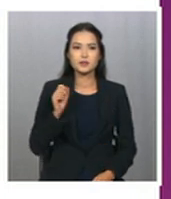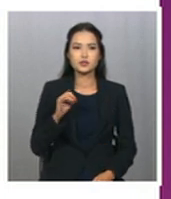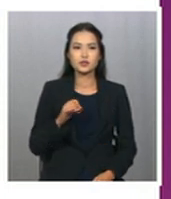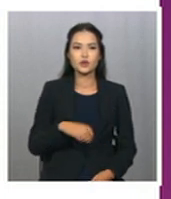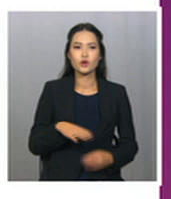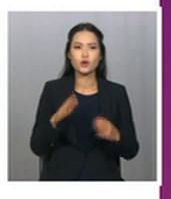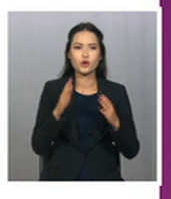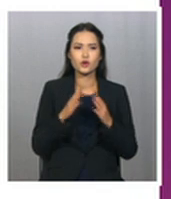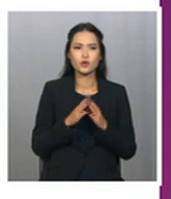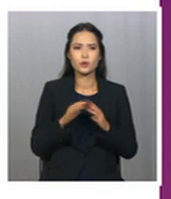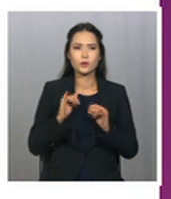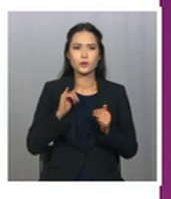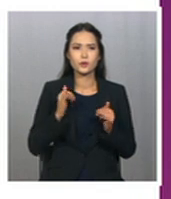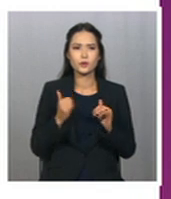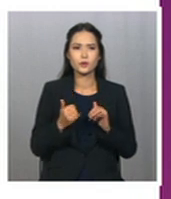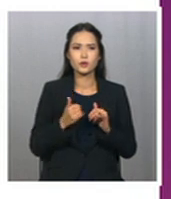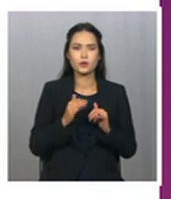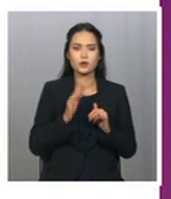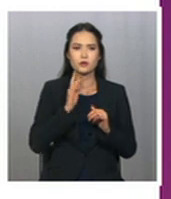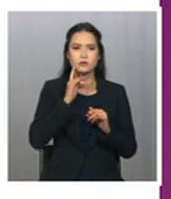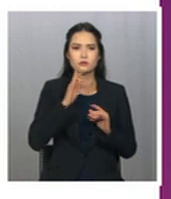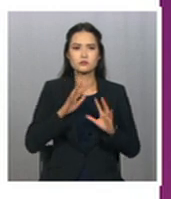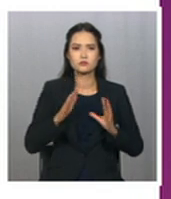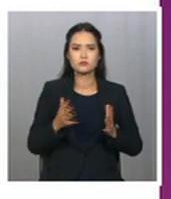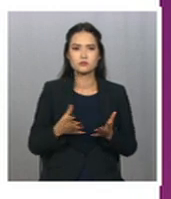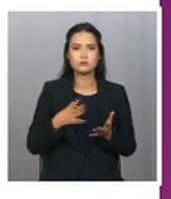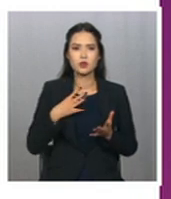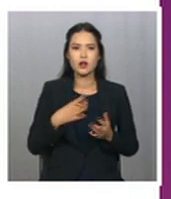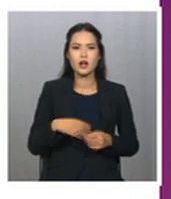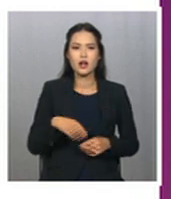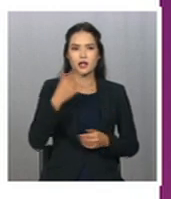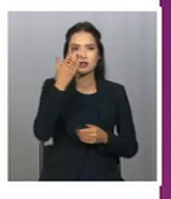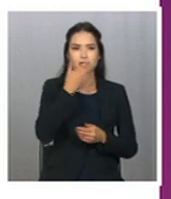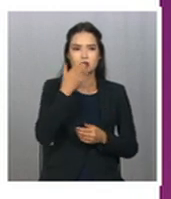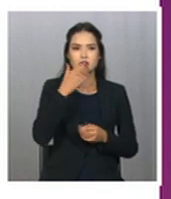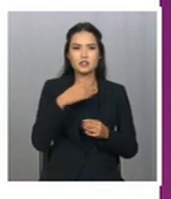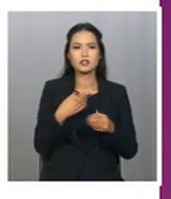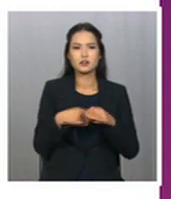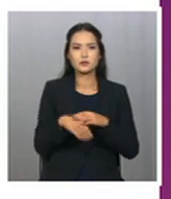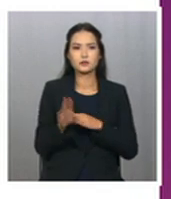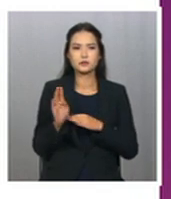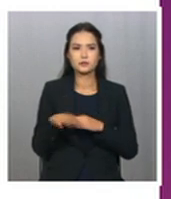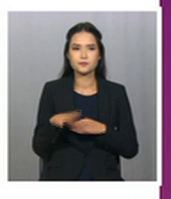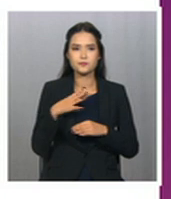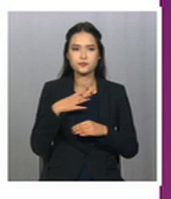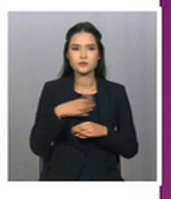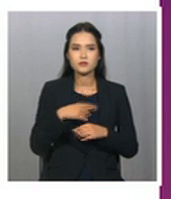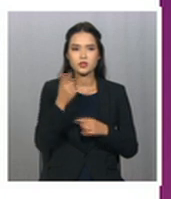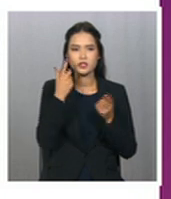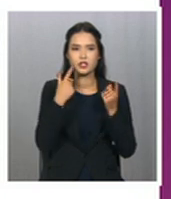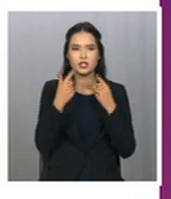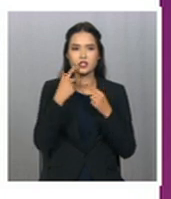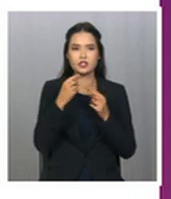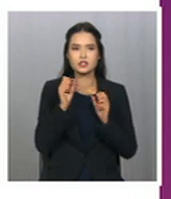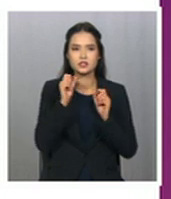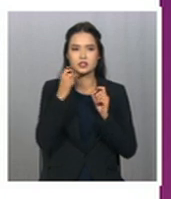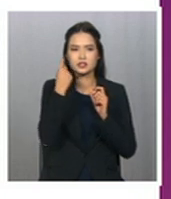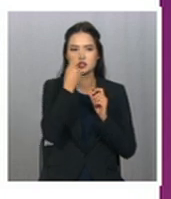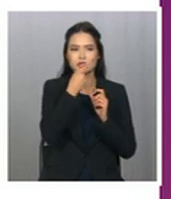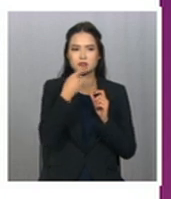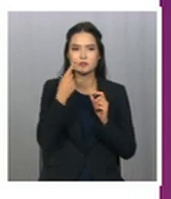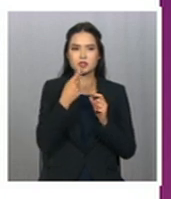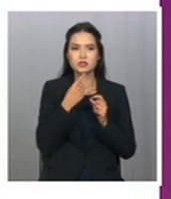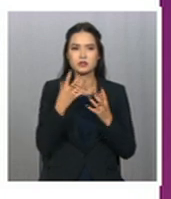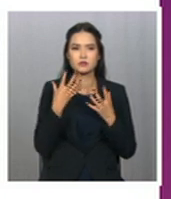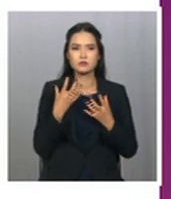Есімбектің үйі ұшу азан-қазан. Келіндері сыртқа шықты. Жылай-жылай ісіп кеткен көздерінде мұң